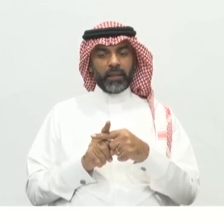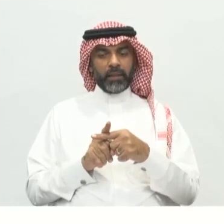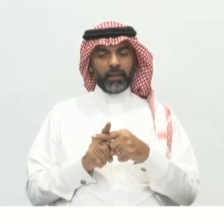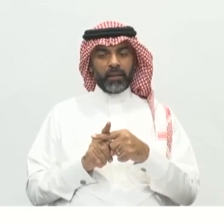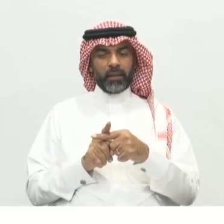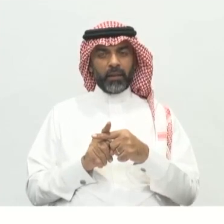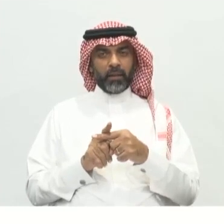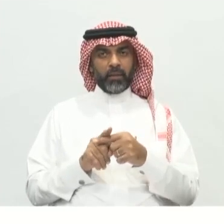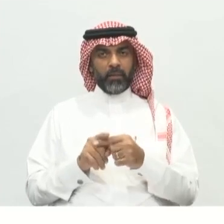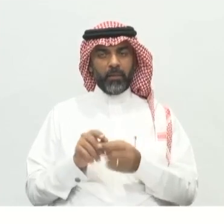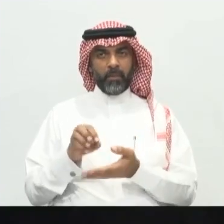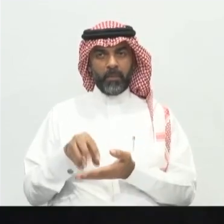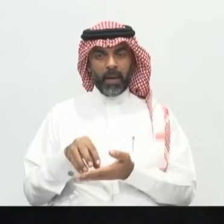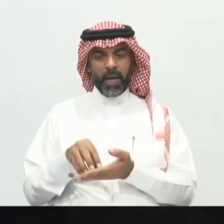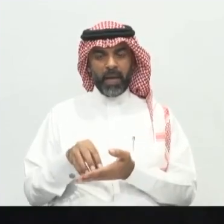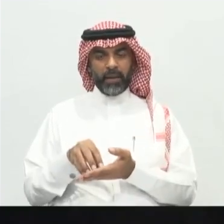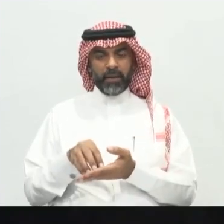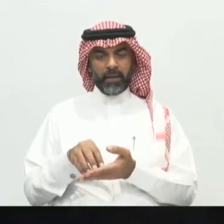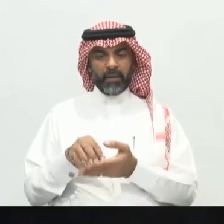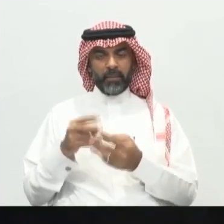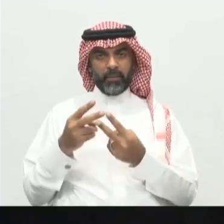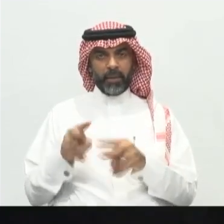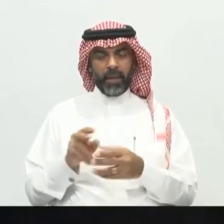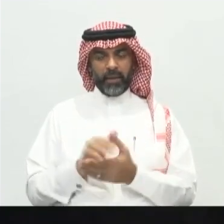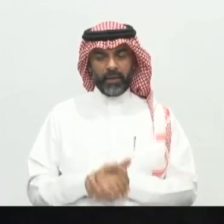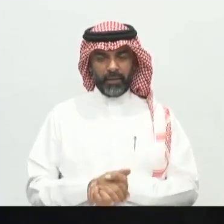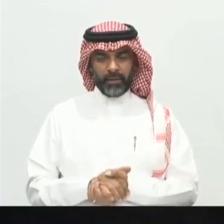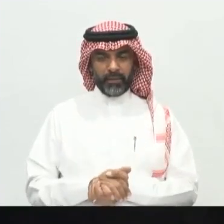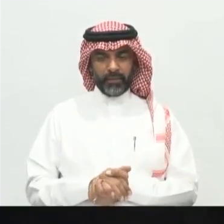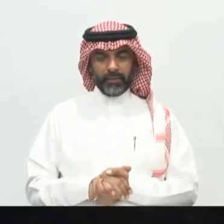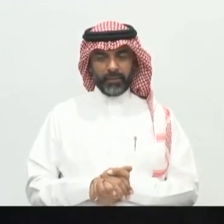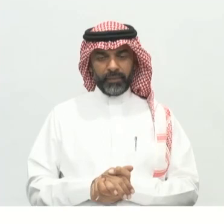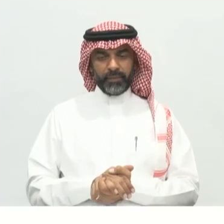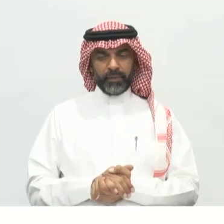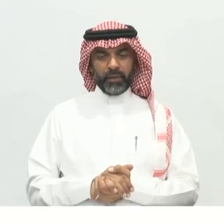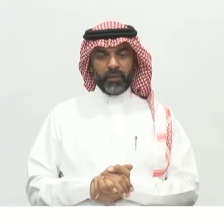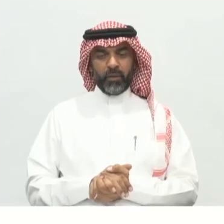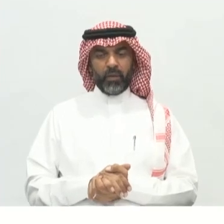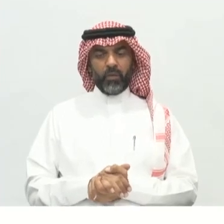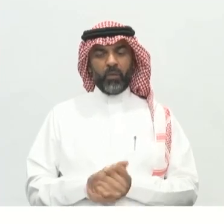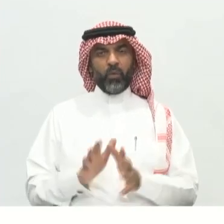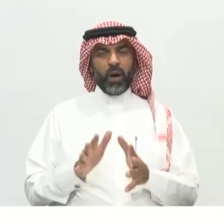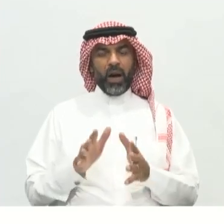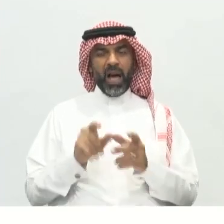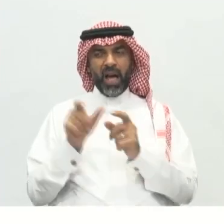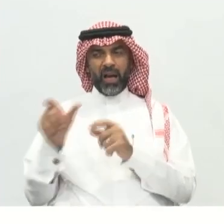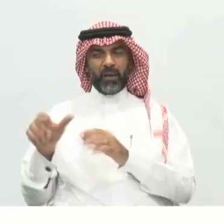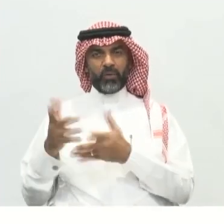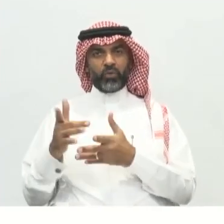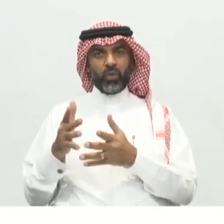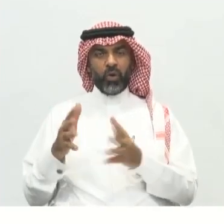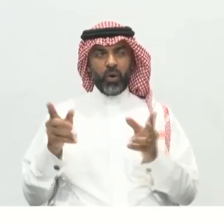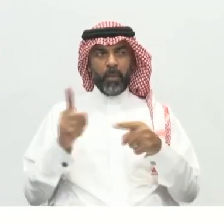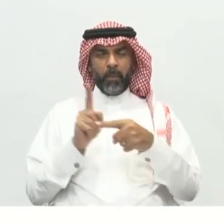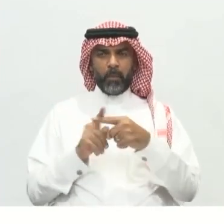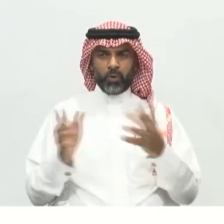ستارت ستوب هذه القائمه او هذا المعامل الاول الذي يتم ارجاعه من هذه الداله والمعامل الاخر هي مجموع